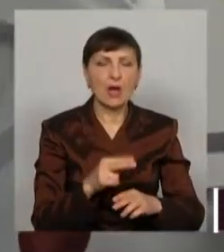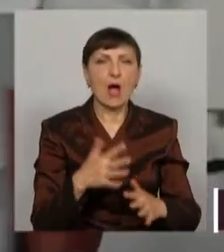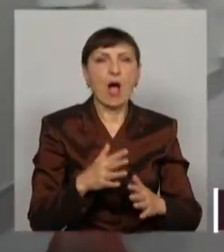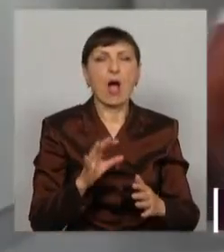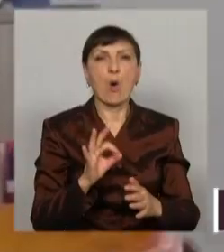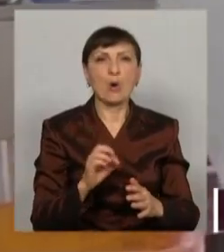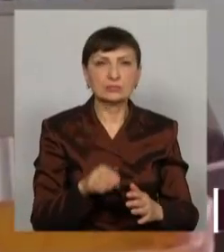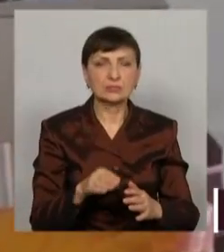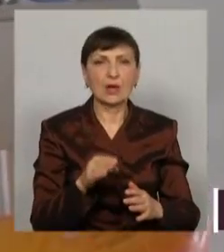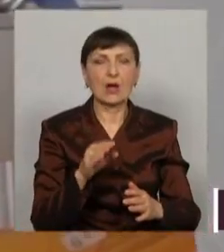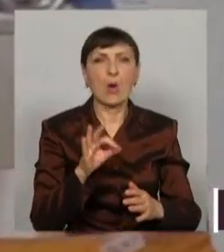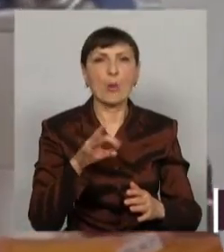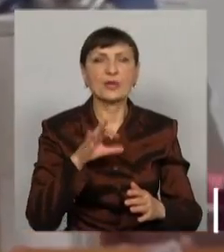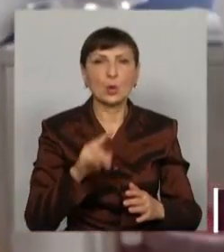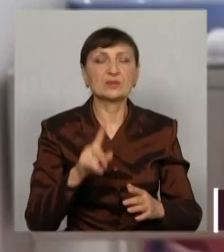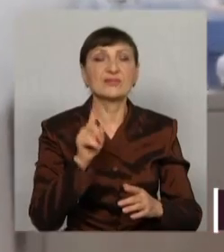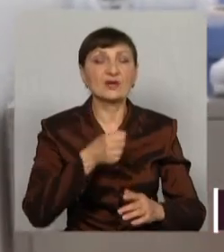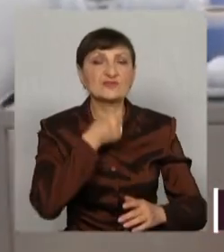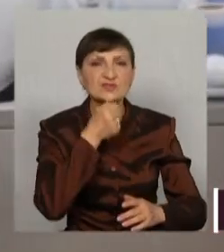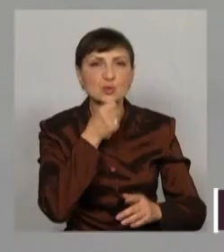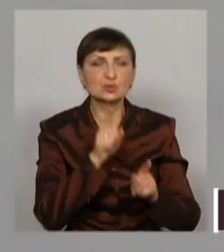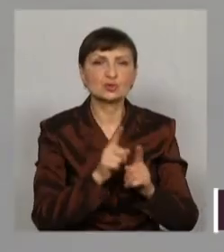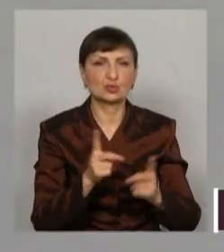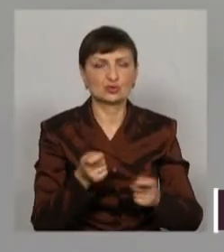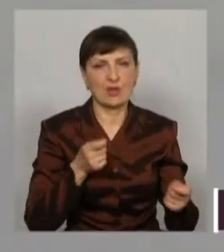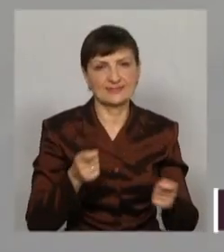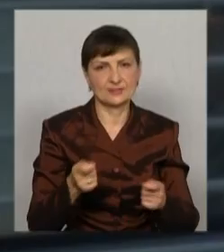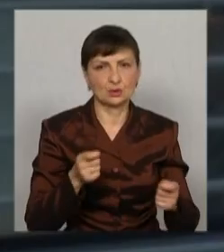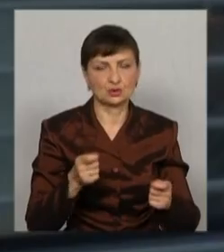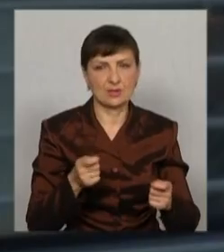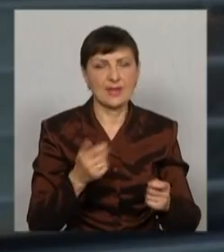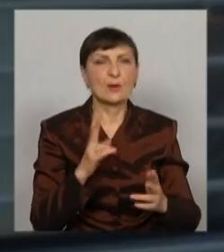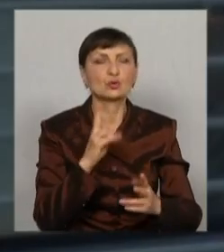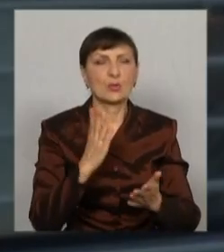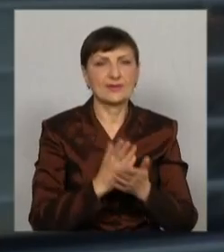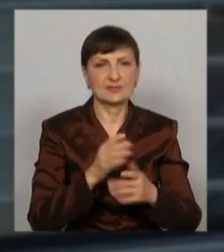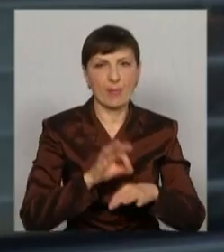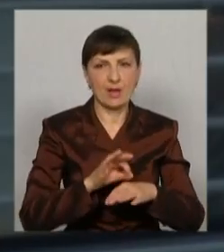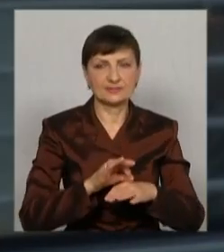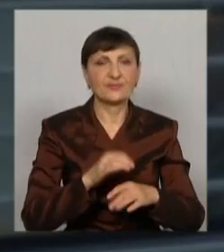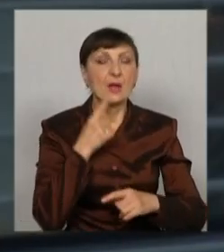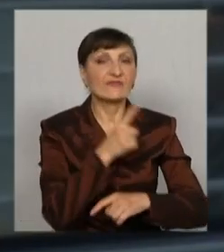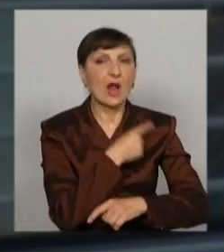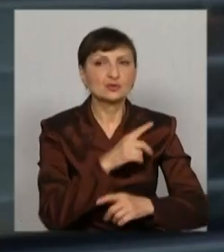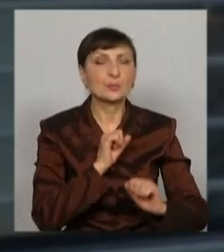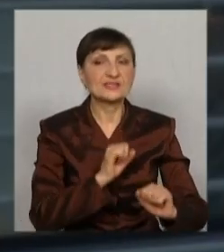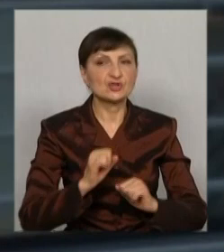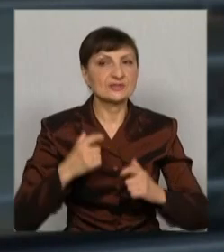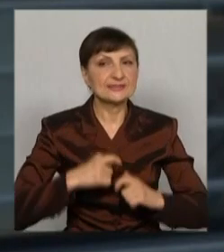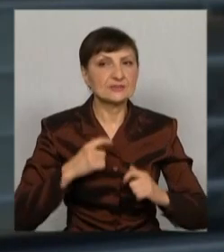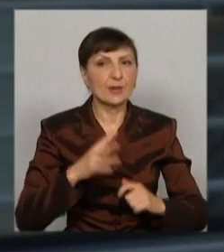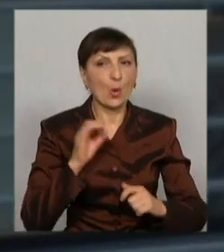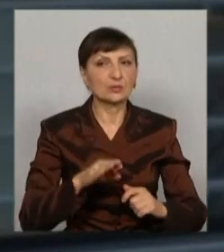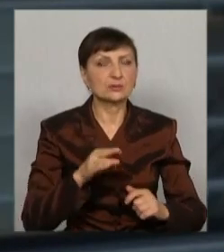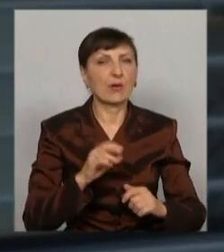нужно остерегаться и взрослым, которые страдают различными заболеваниями. При этом, по словам инфекциониста, чтобы защитить себя от